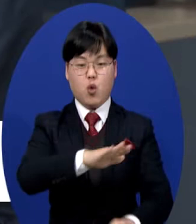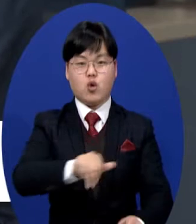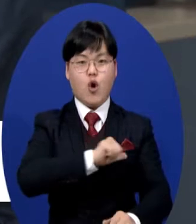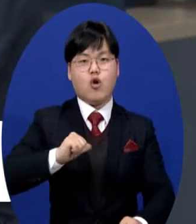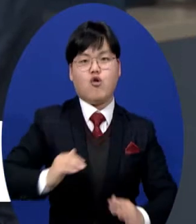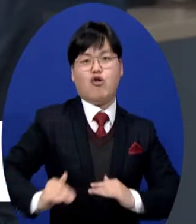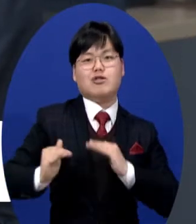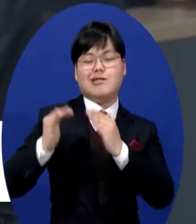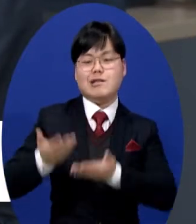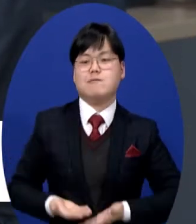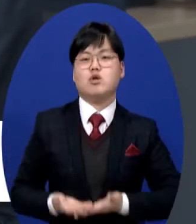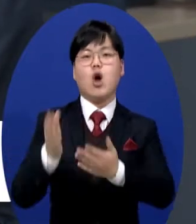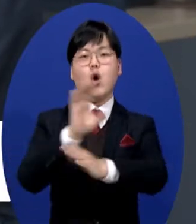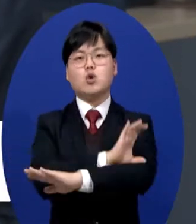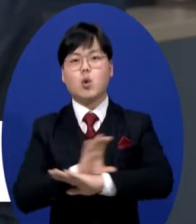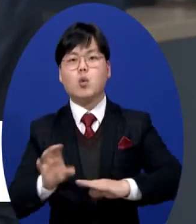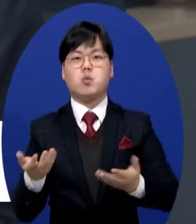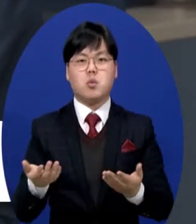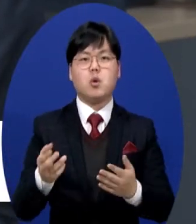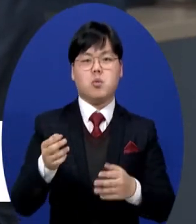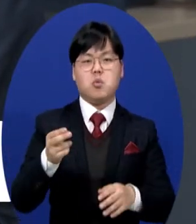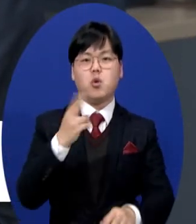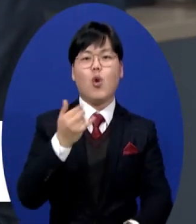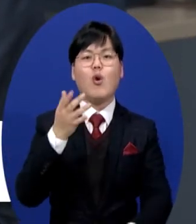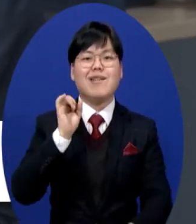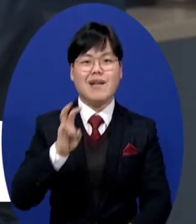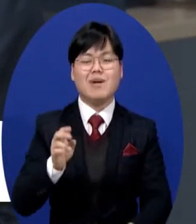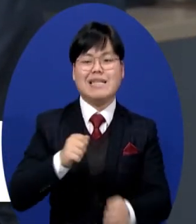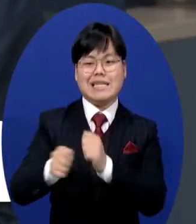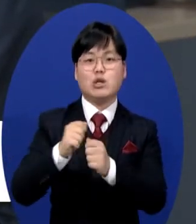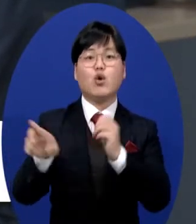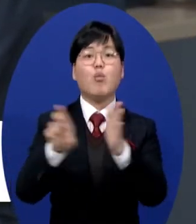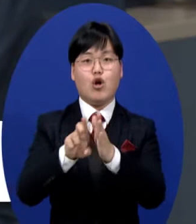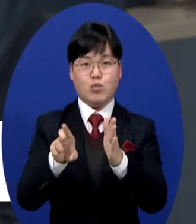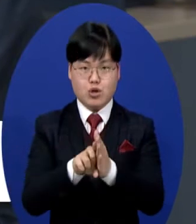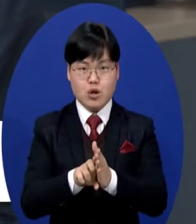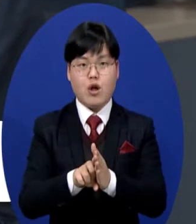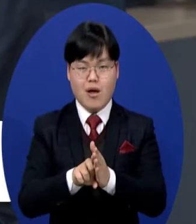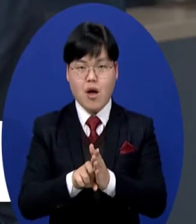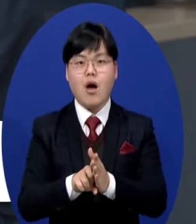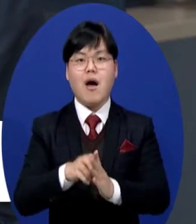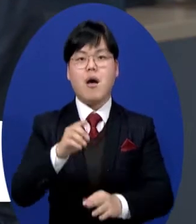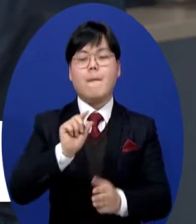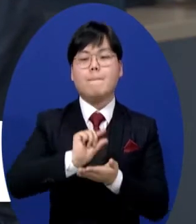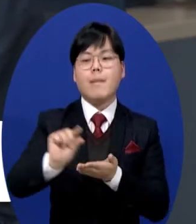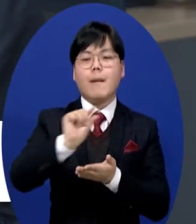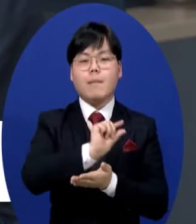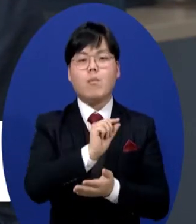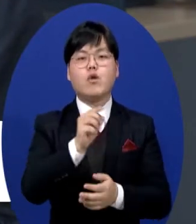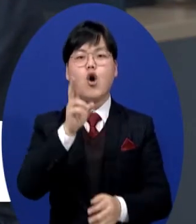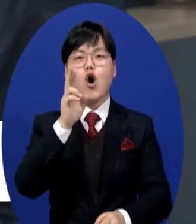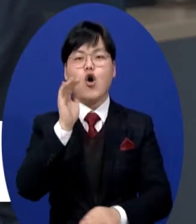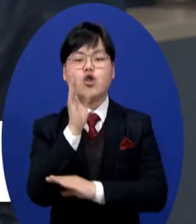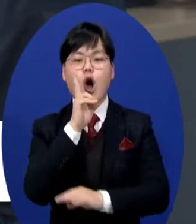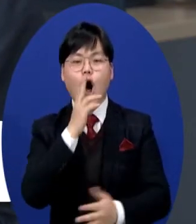дэмдсэн дугуйлан сэгцч байдаг юм ийм зүйлд бас тодорхой хэмжээнд зарцуулж бас болох юм аа. За тодорхой хэмжээг нь бас хүүхдийн өдрийн хоолнд ч юм уу бас